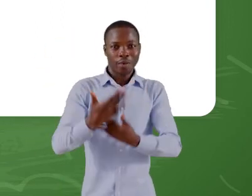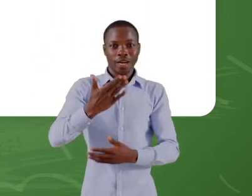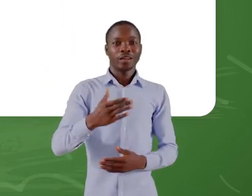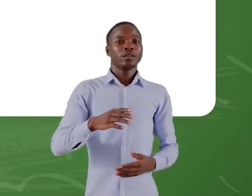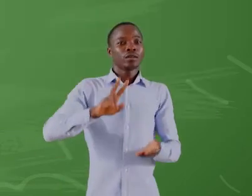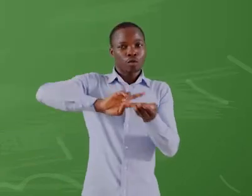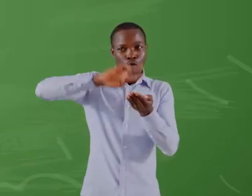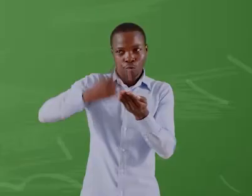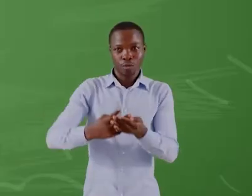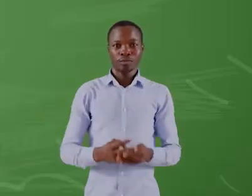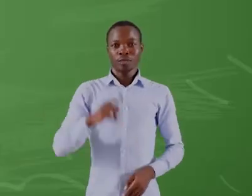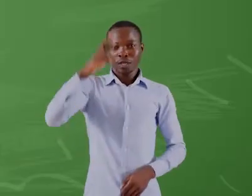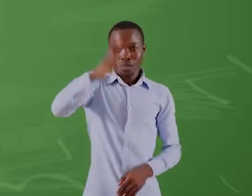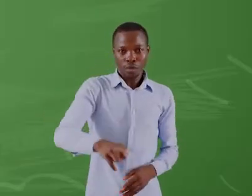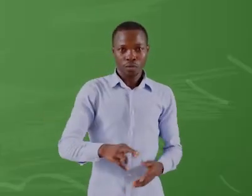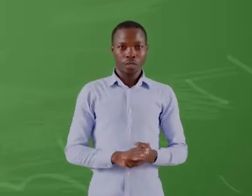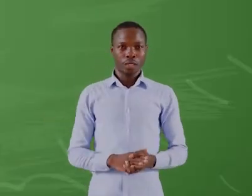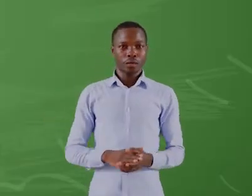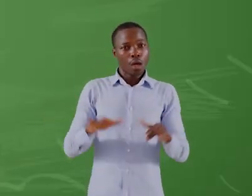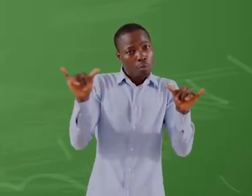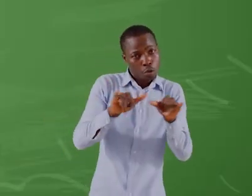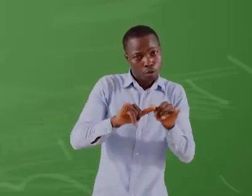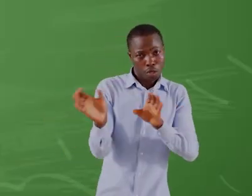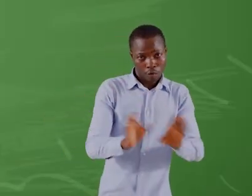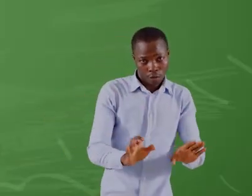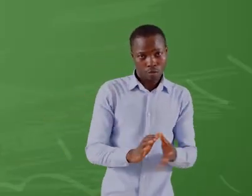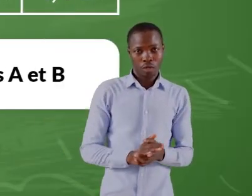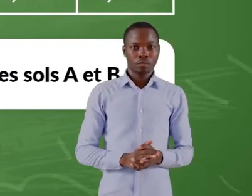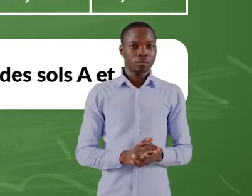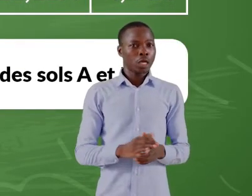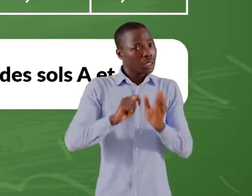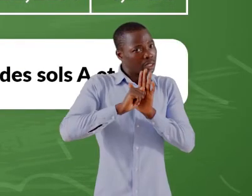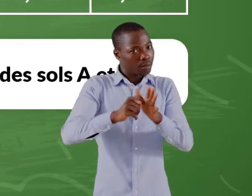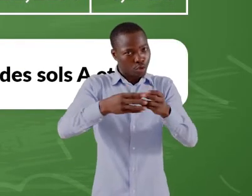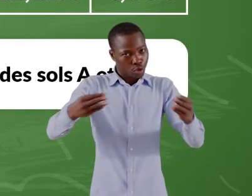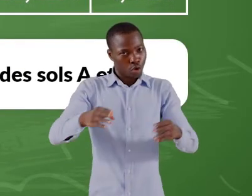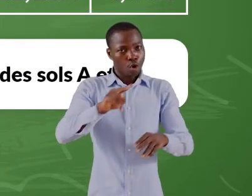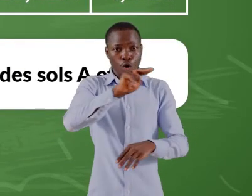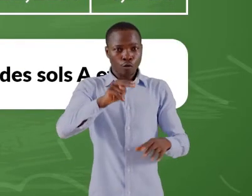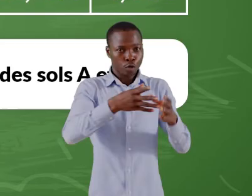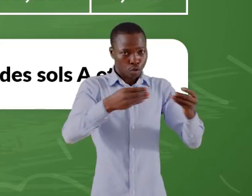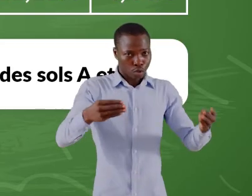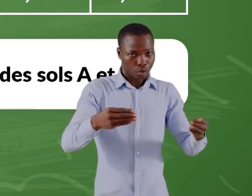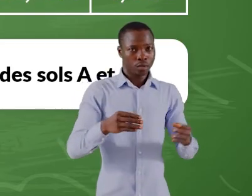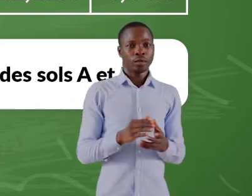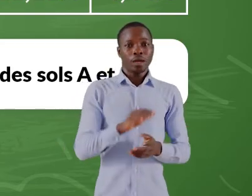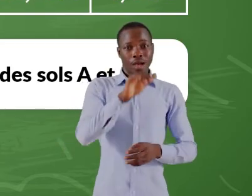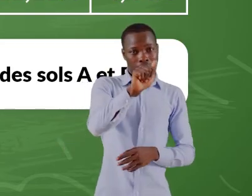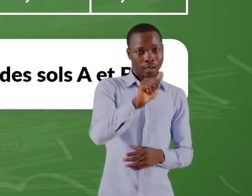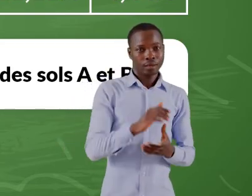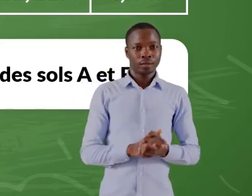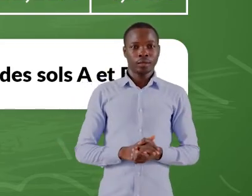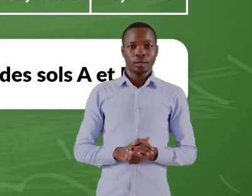Résultat, mesure effectuée, type de sol. Au niveau du sol